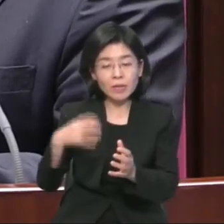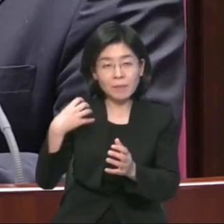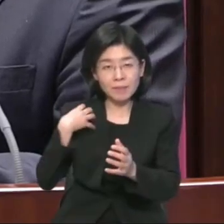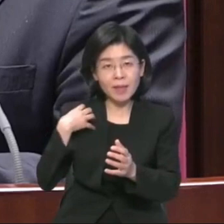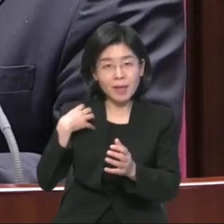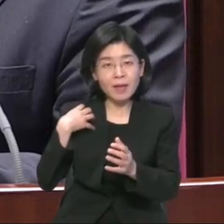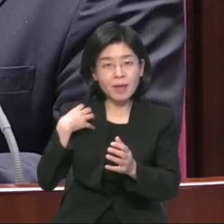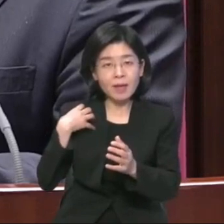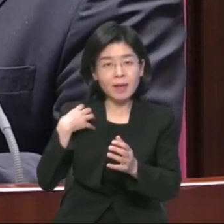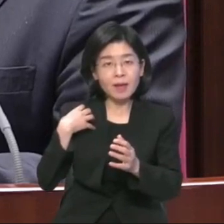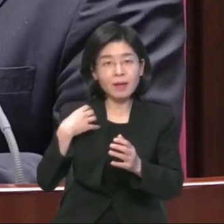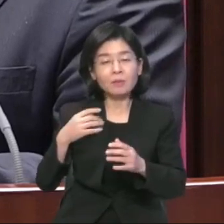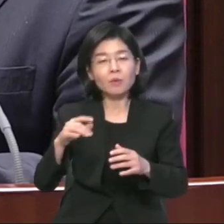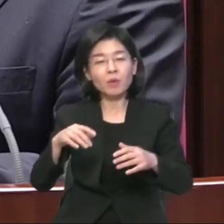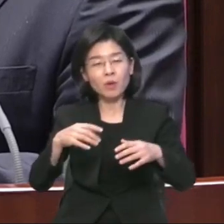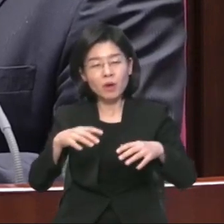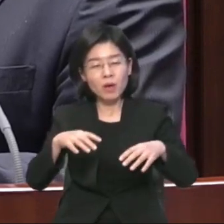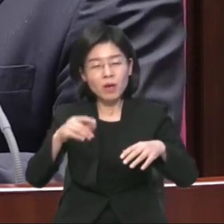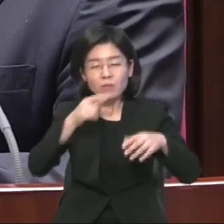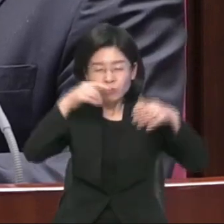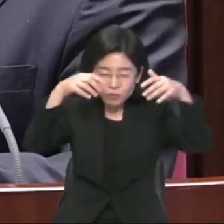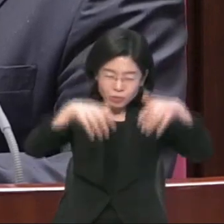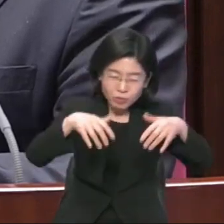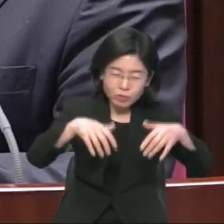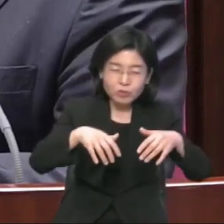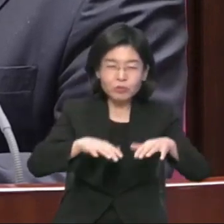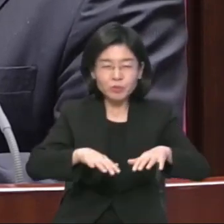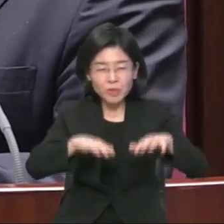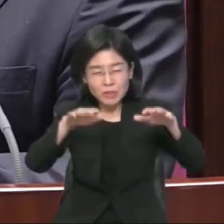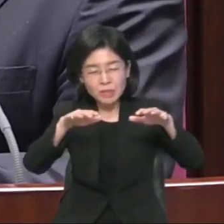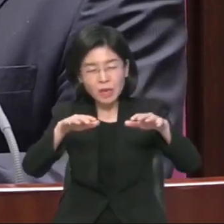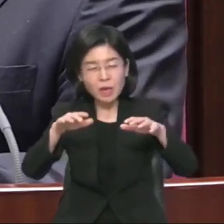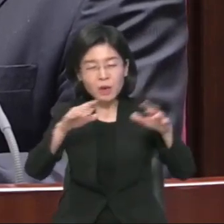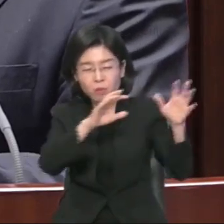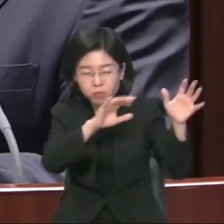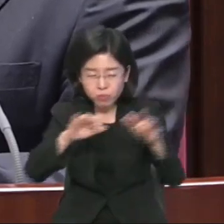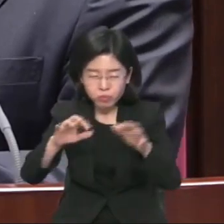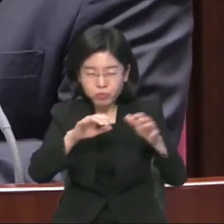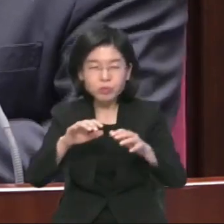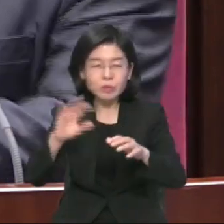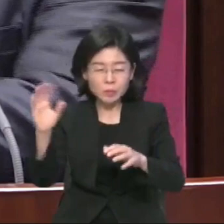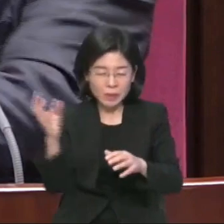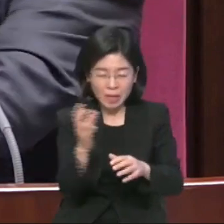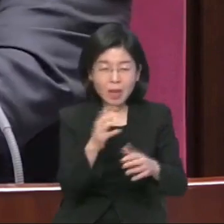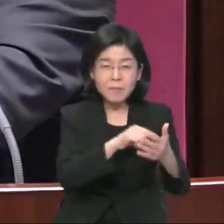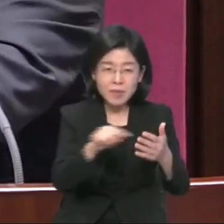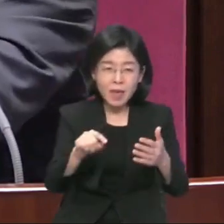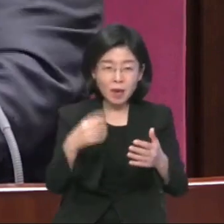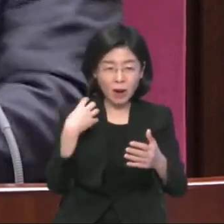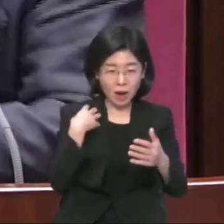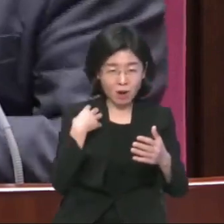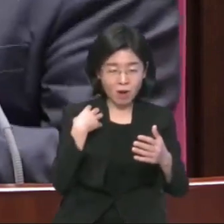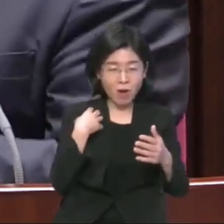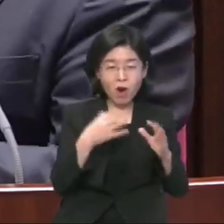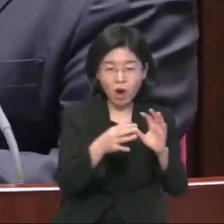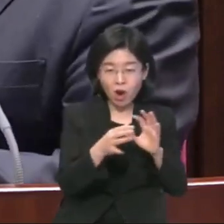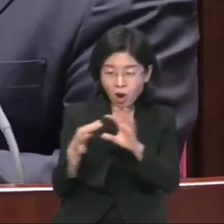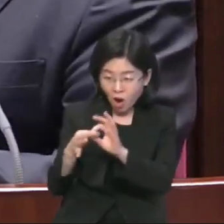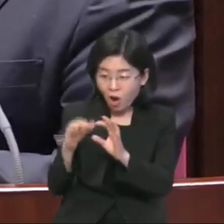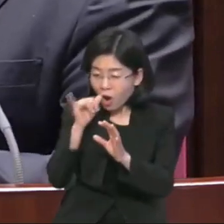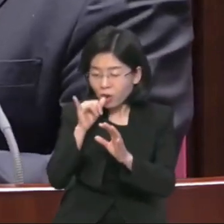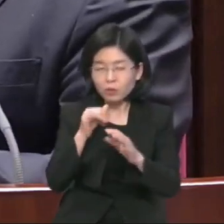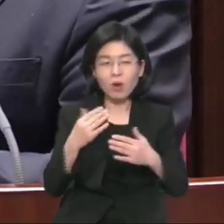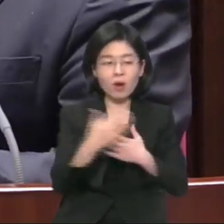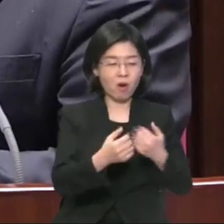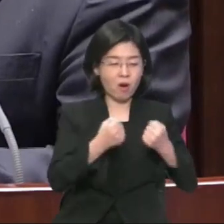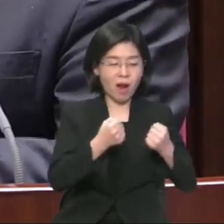행안부고 이런 이제 건강이나 보건 이런 부분은 복지부 이렇게 하고 있습니다. 그래서 본인이